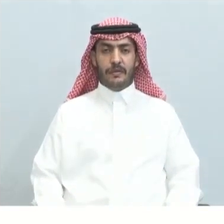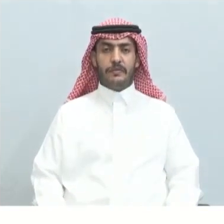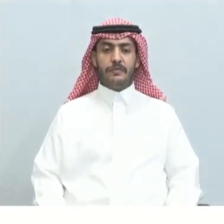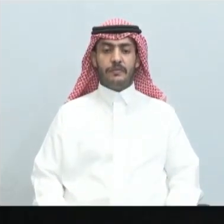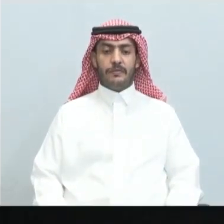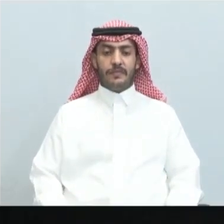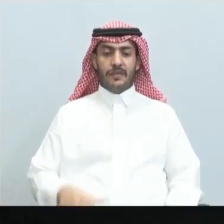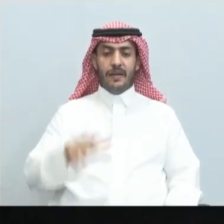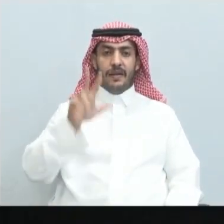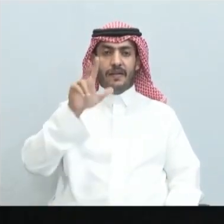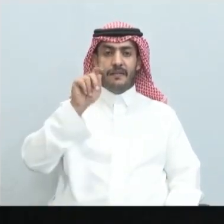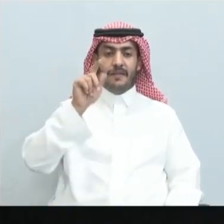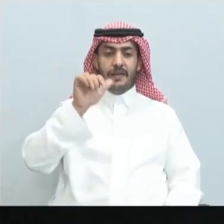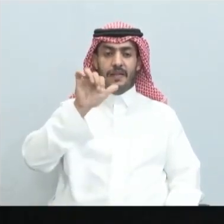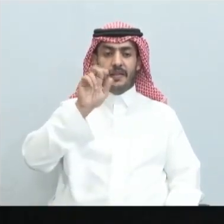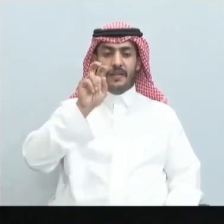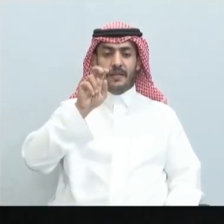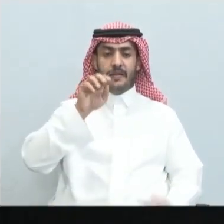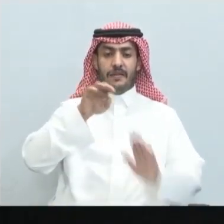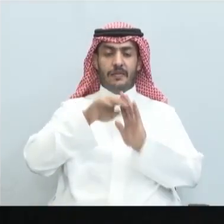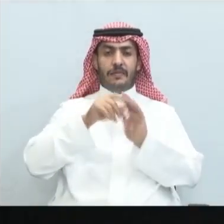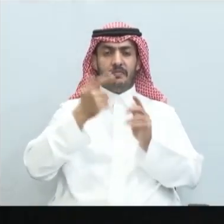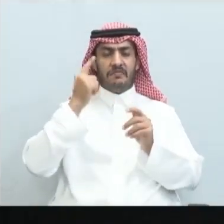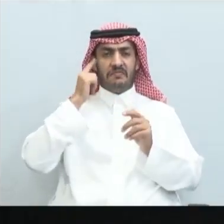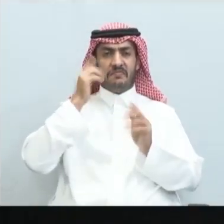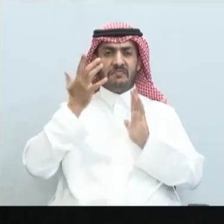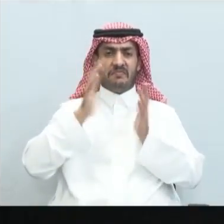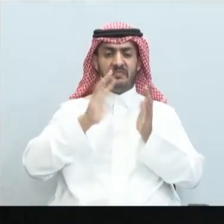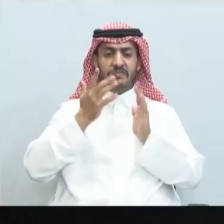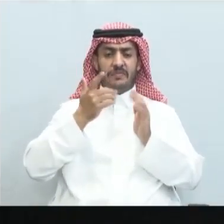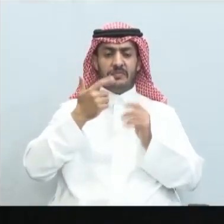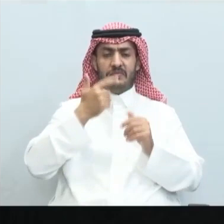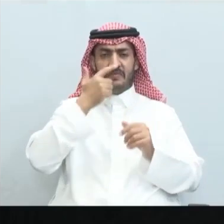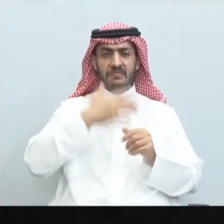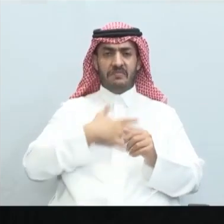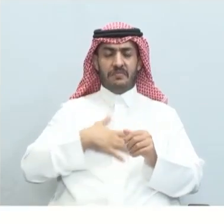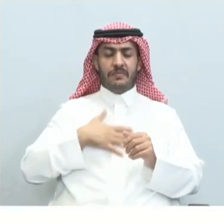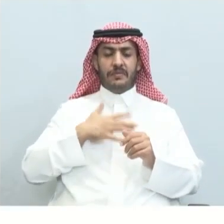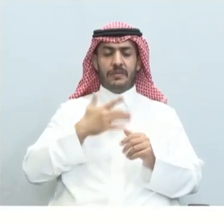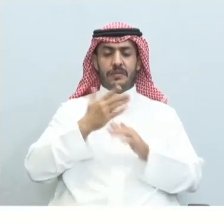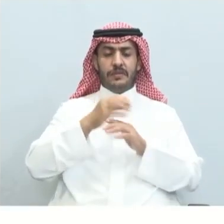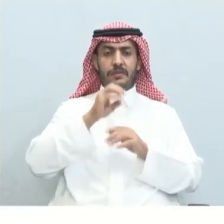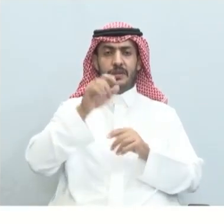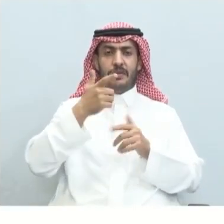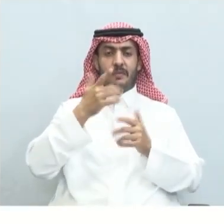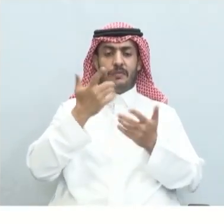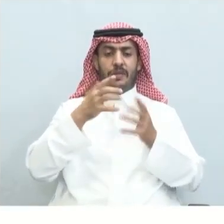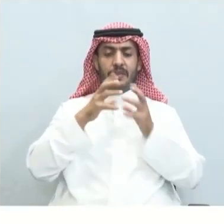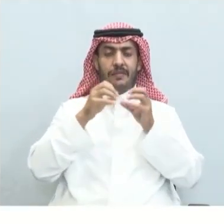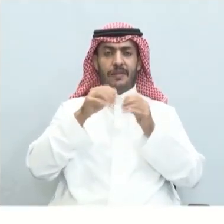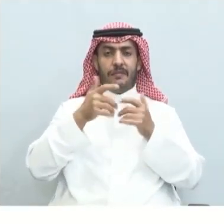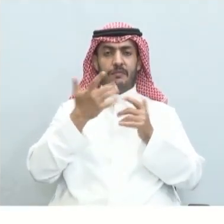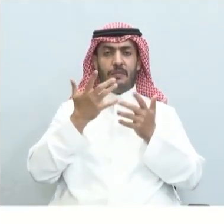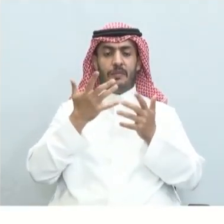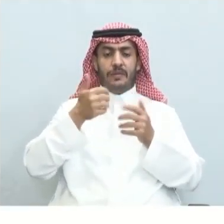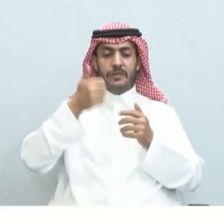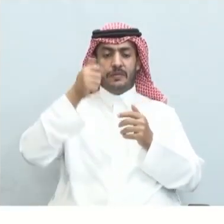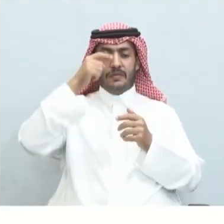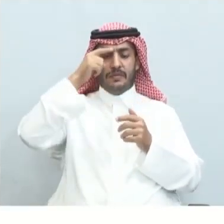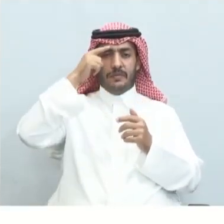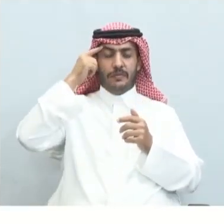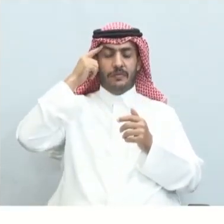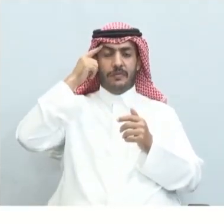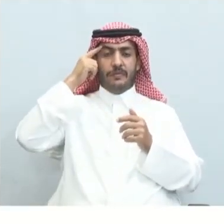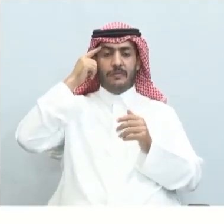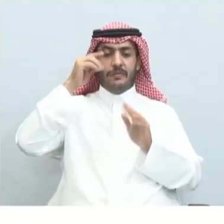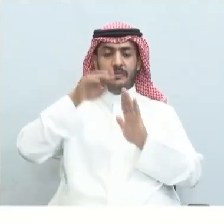الفرضيه تخمين توقع لجواب او تفسير منطقي محتمل